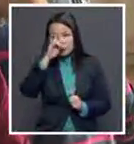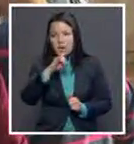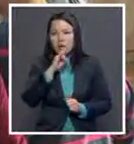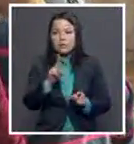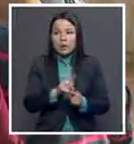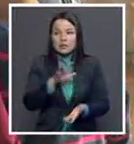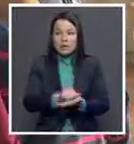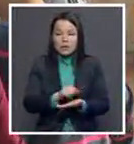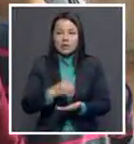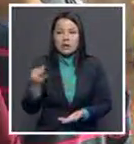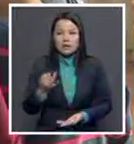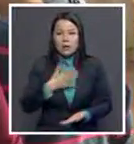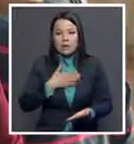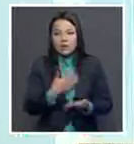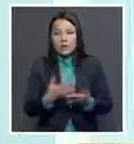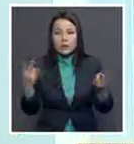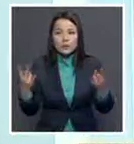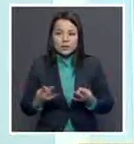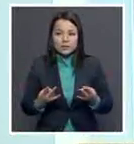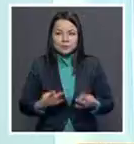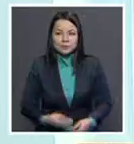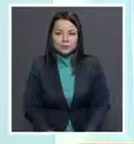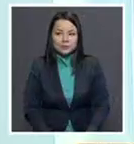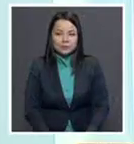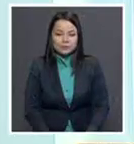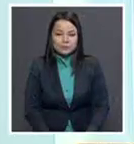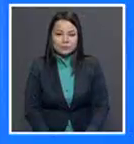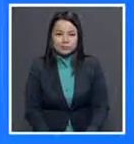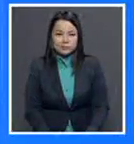артық етпейді дейді. Нұрлан Асқарлы, Ерболат Қуанышев, Қазақстан ұлттық телеарнасы.